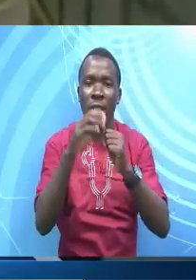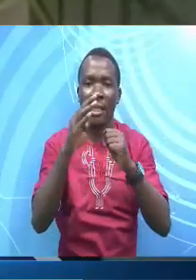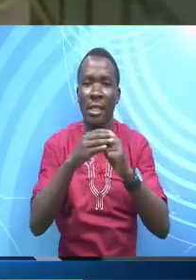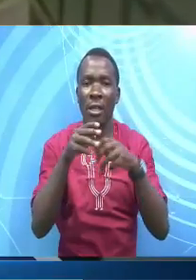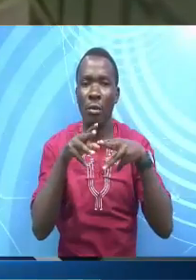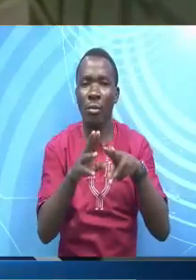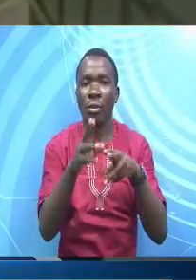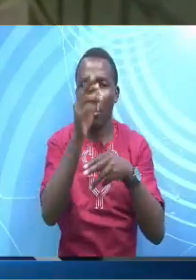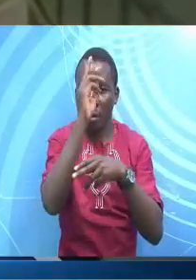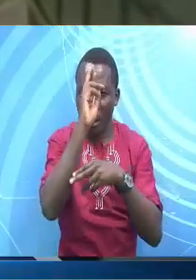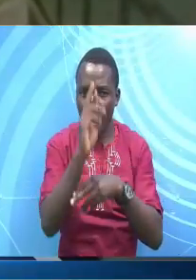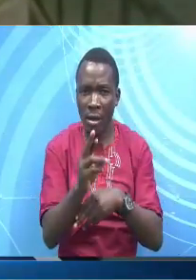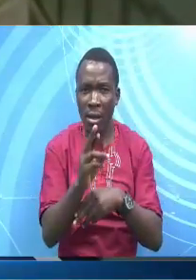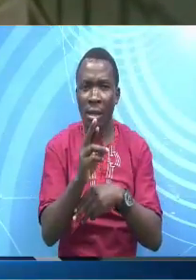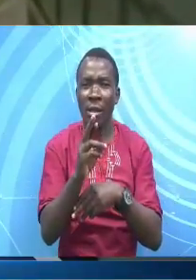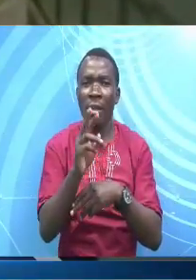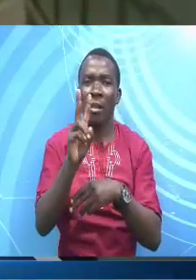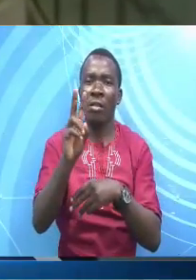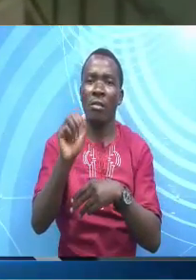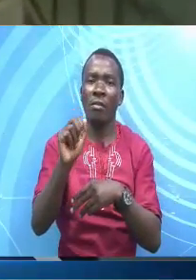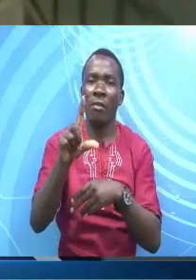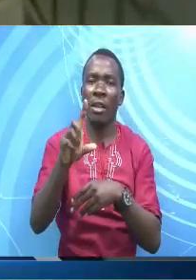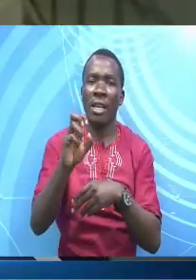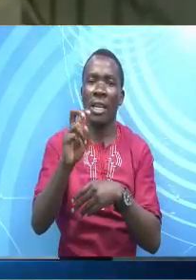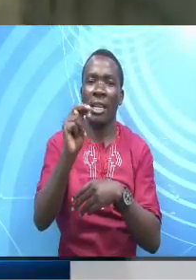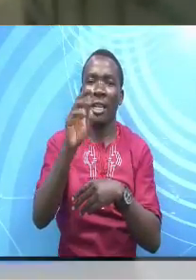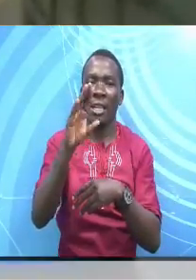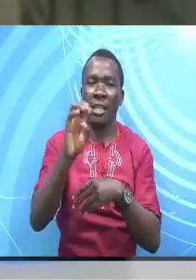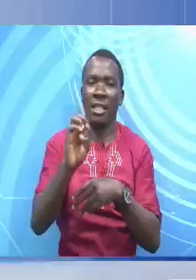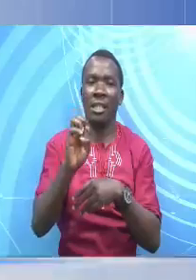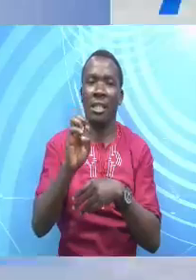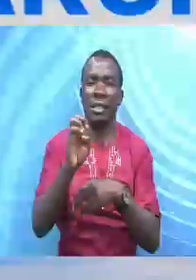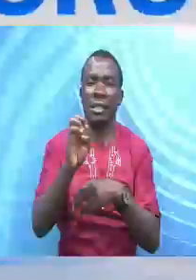kubahirizwa Ndindahiro Valensi Papi.